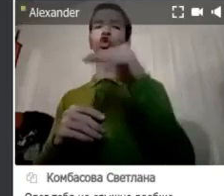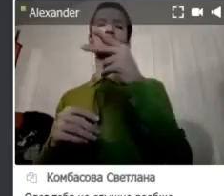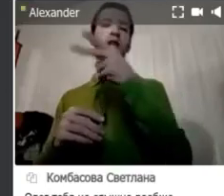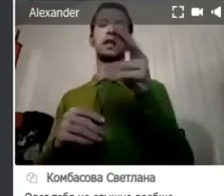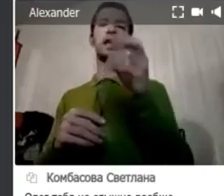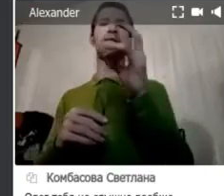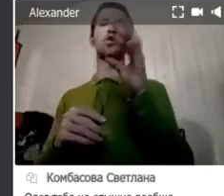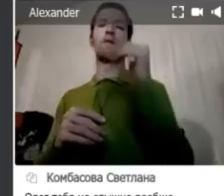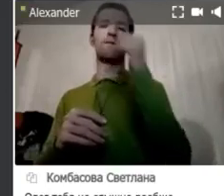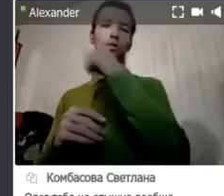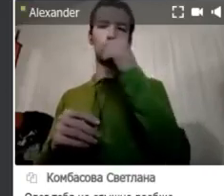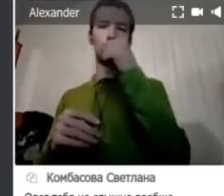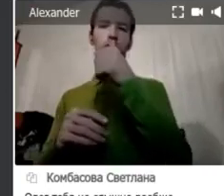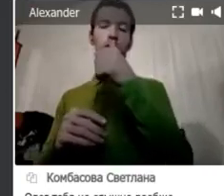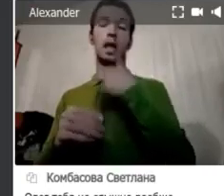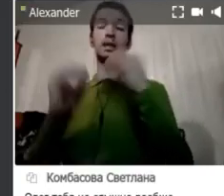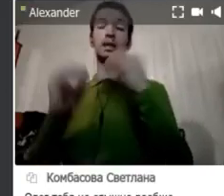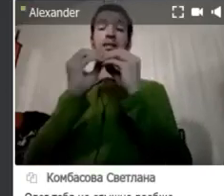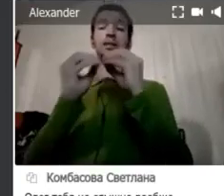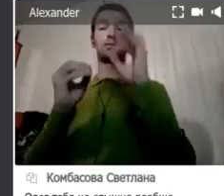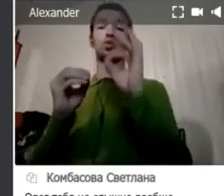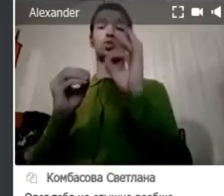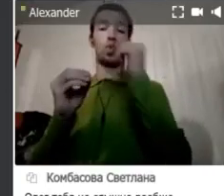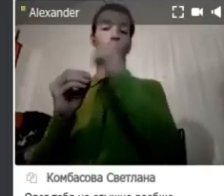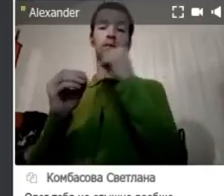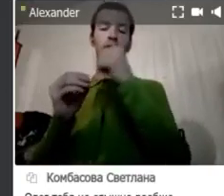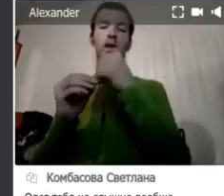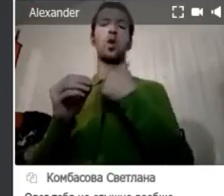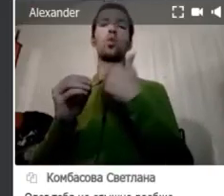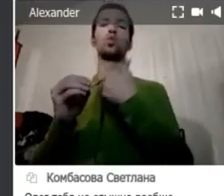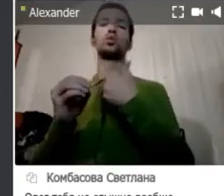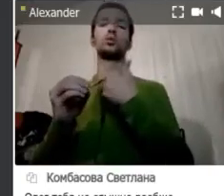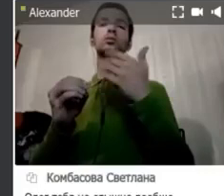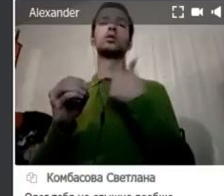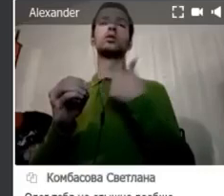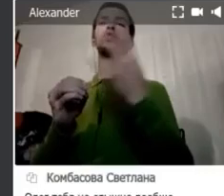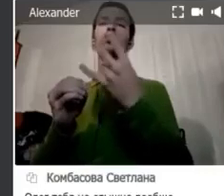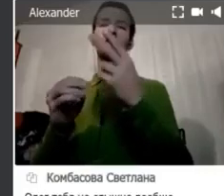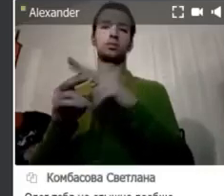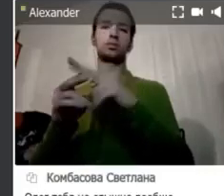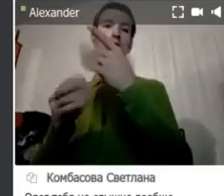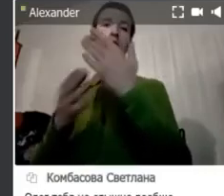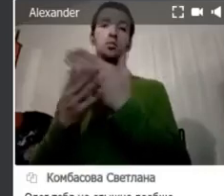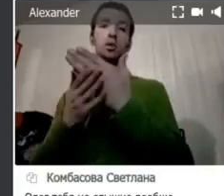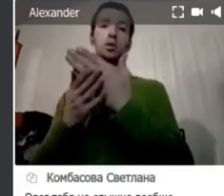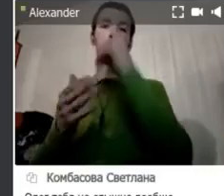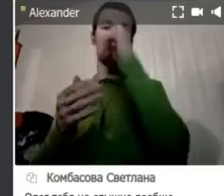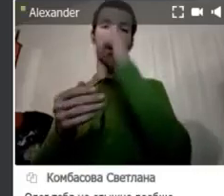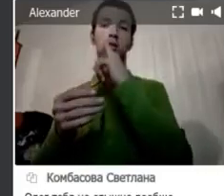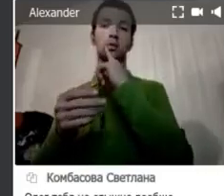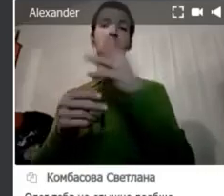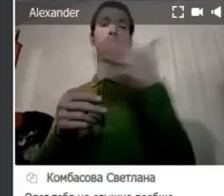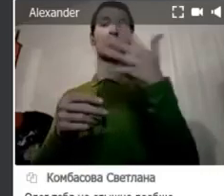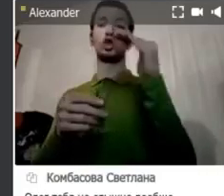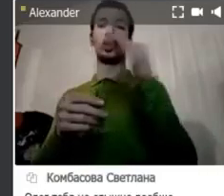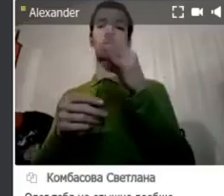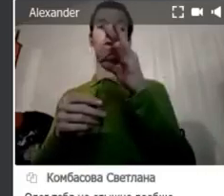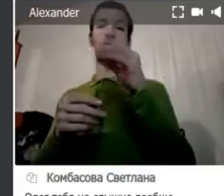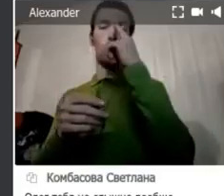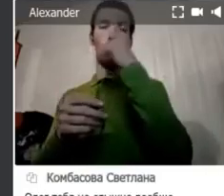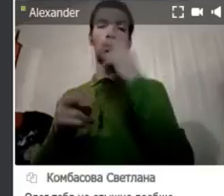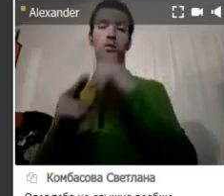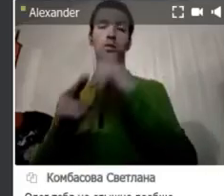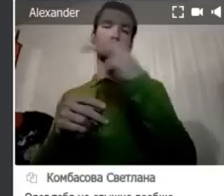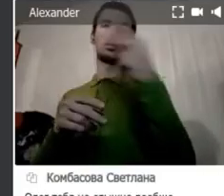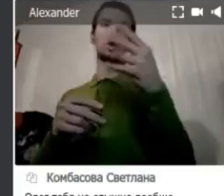4 тысячи евро в месяц дохода – это очень хорошие деньги. В той же Германии